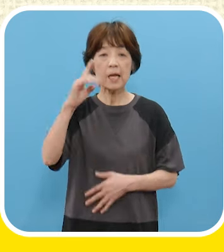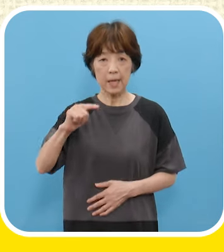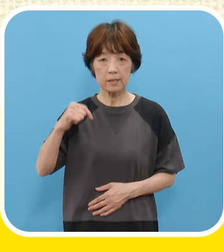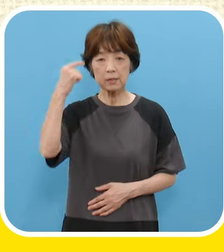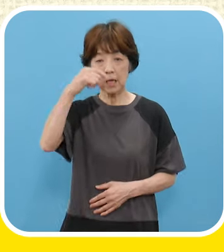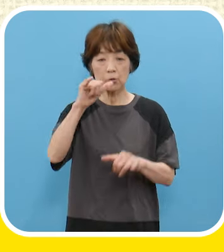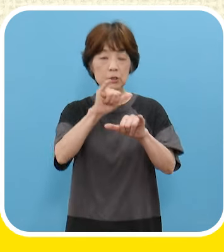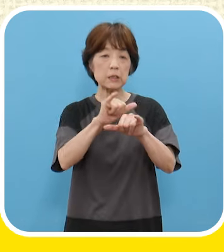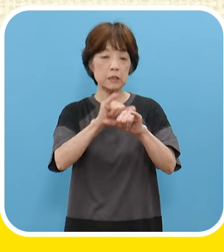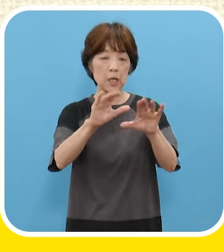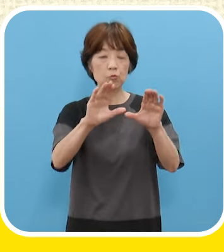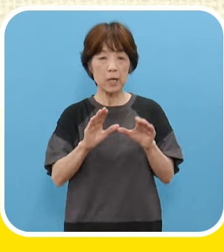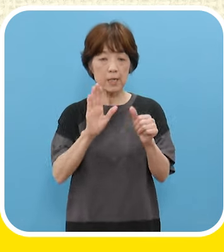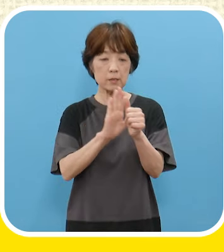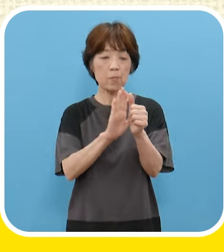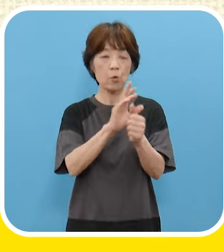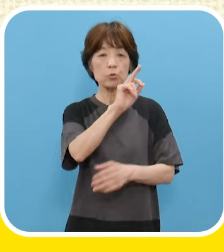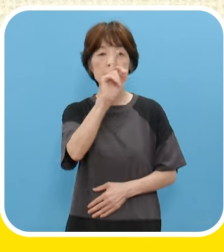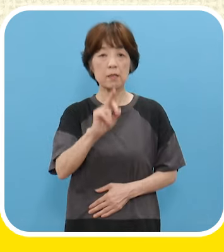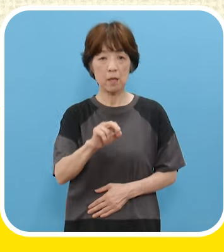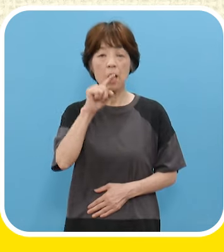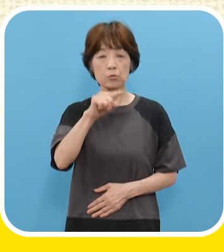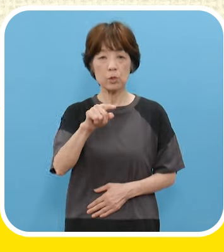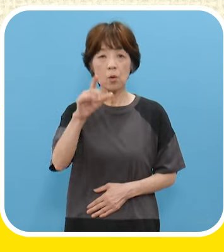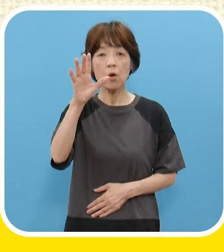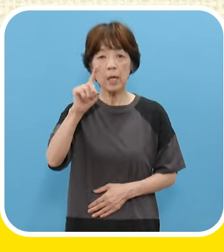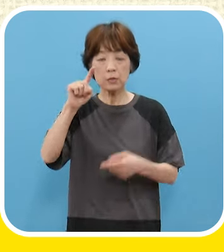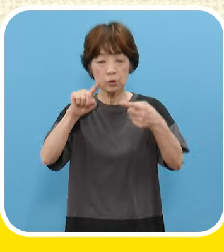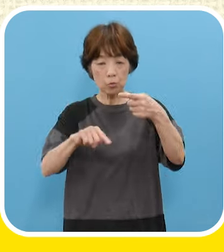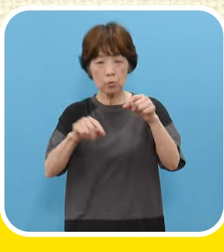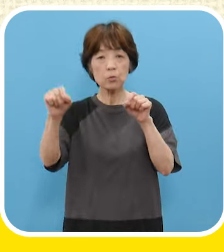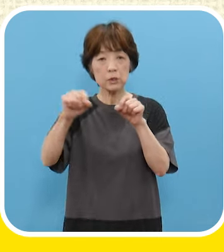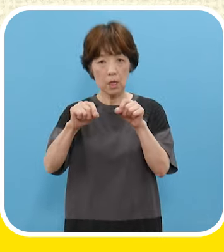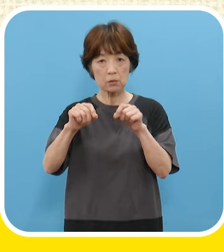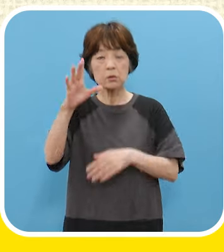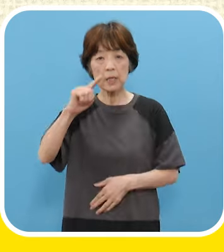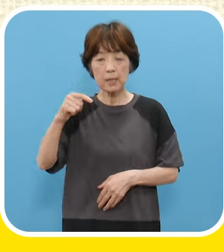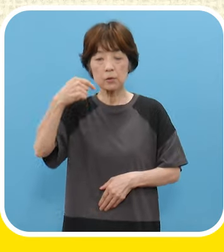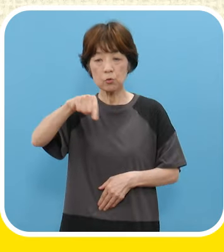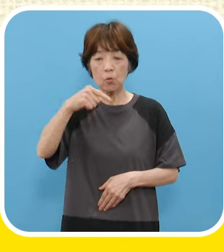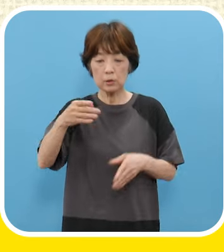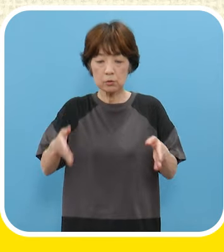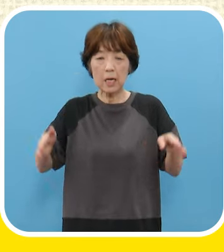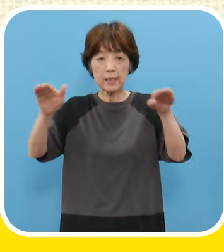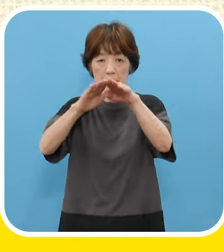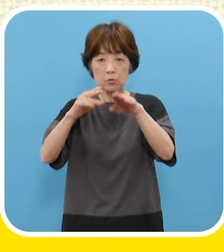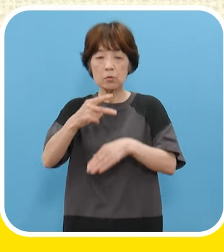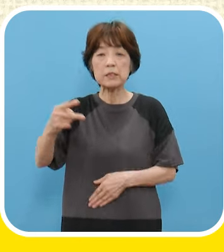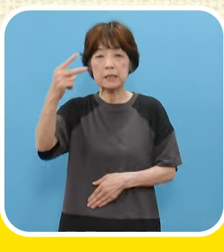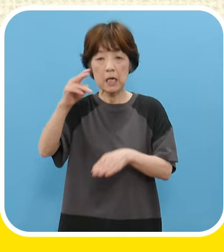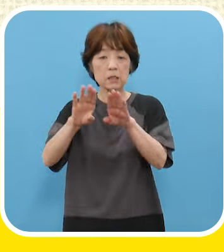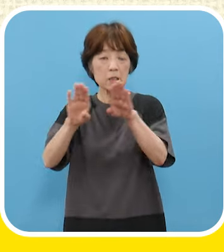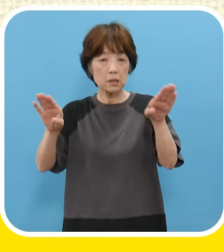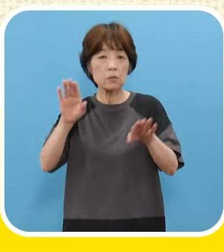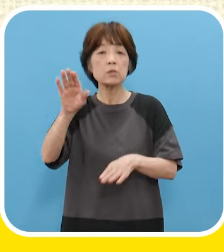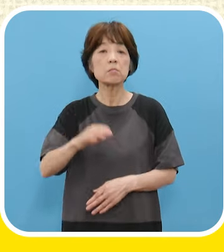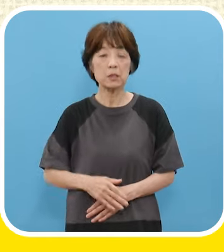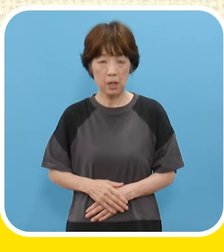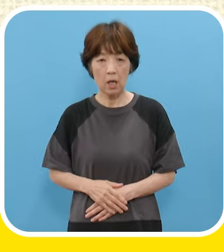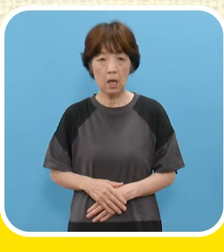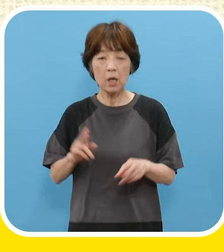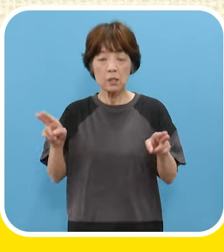秋田県外国人材受け入れサポートセンターを県庁近く秋田県教育会館2階に開設し